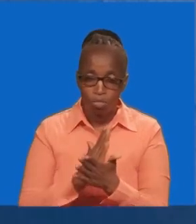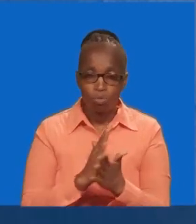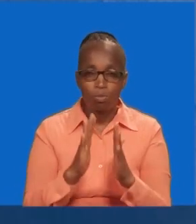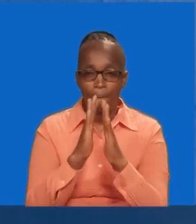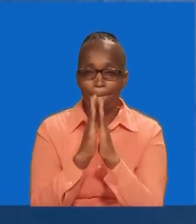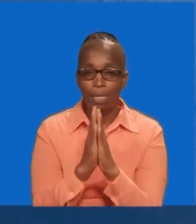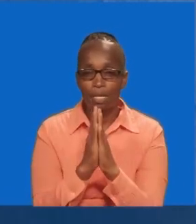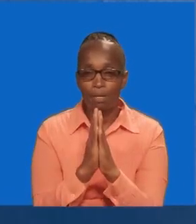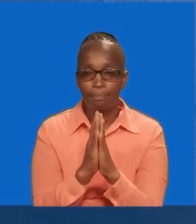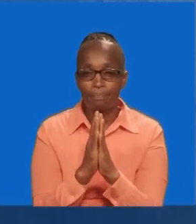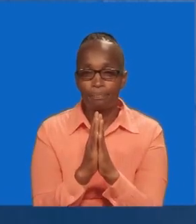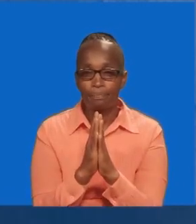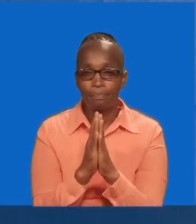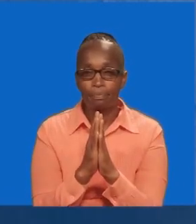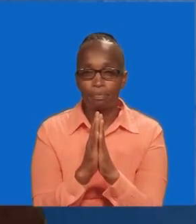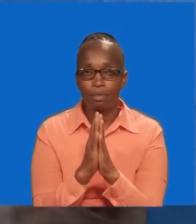prayers.